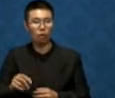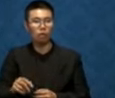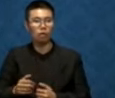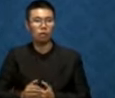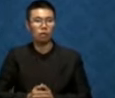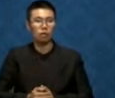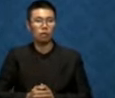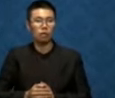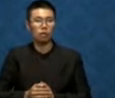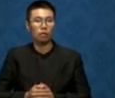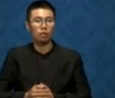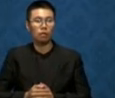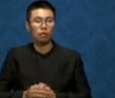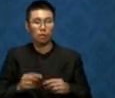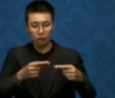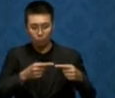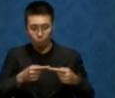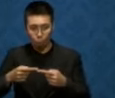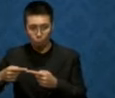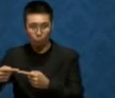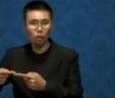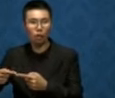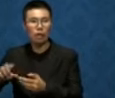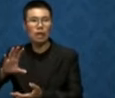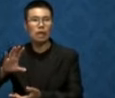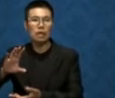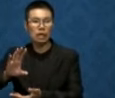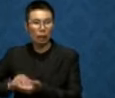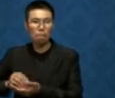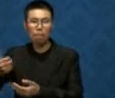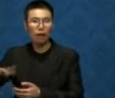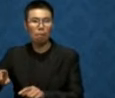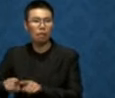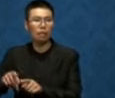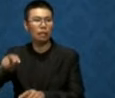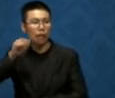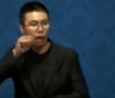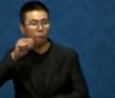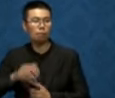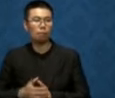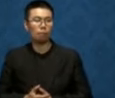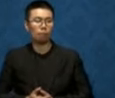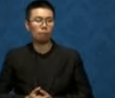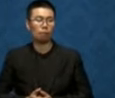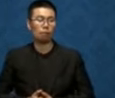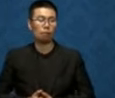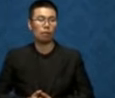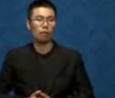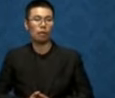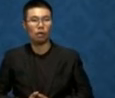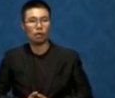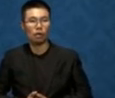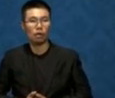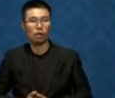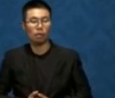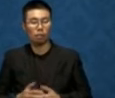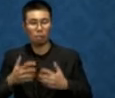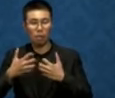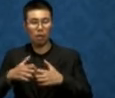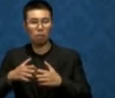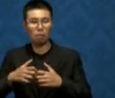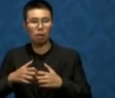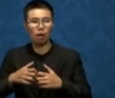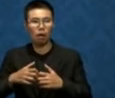ก็หายไปกับระบบมันไม่สามารถเก็บได้เหมือนอย่างน้ำเหมือนอย่างทรัพยากรอย่างอื่นนะครับเพราะฉะนั้นการที่เราผลิตล้นเกินมา